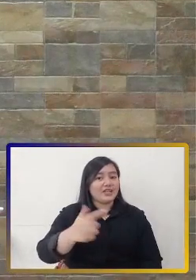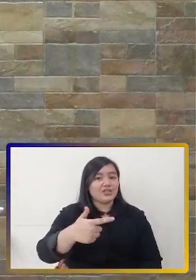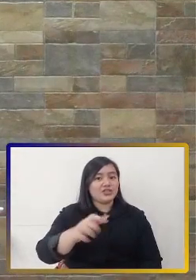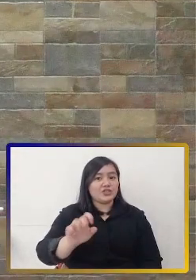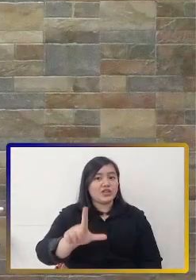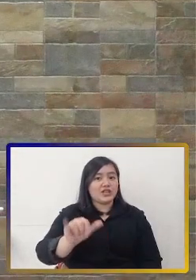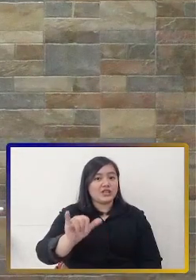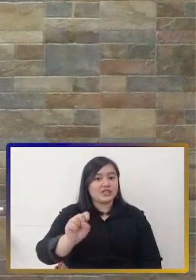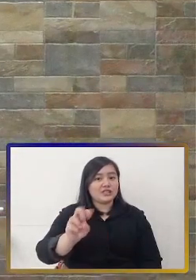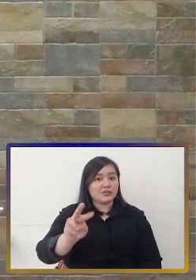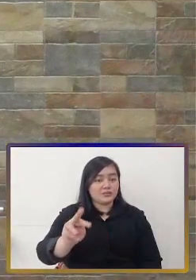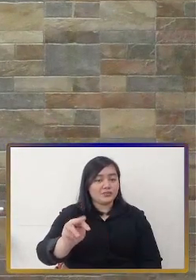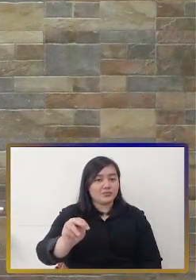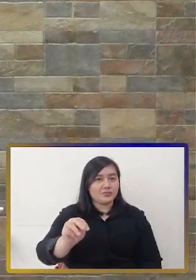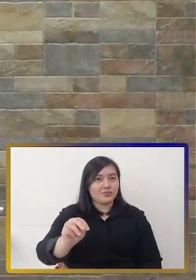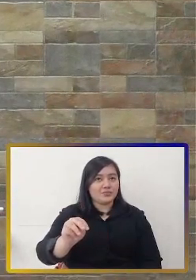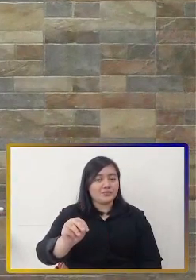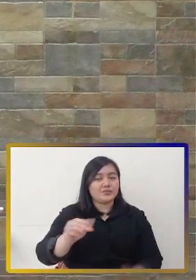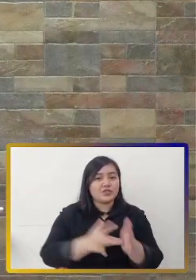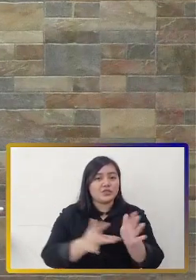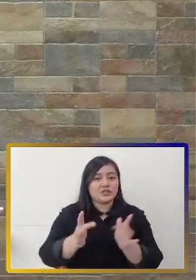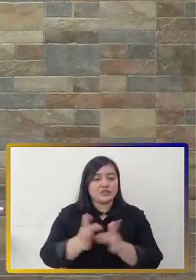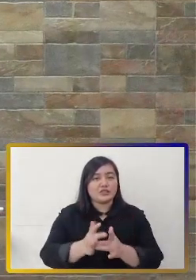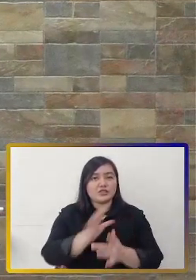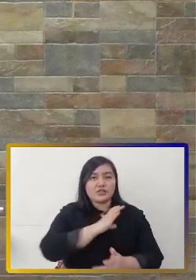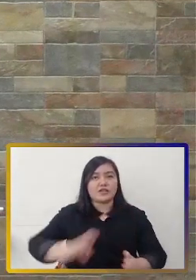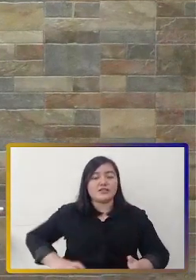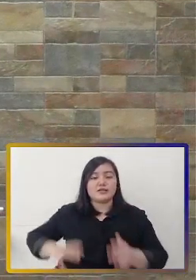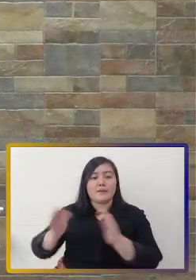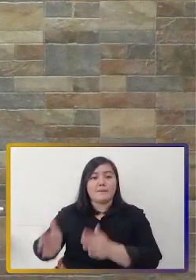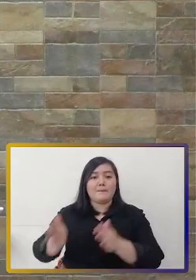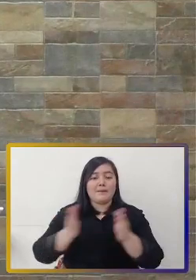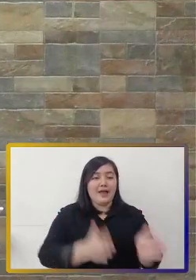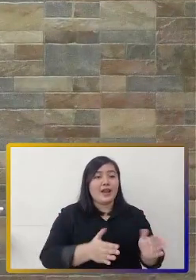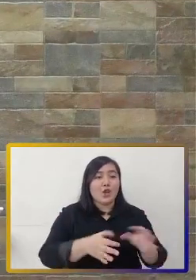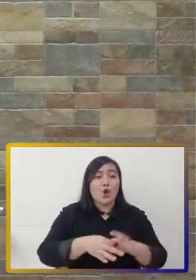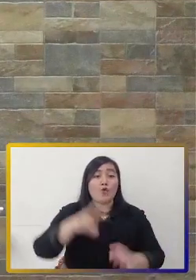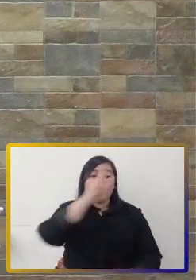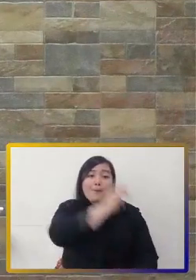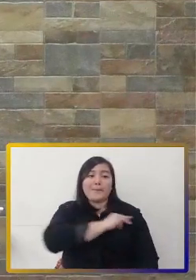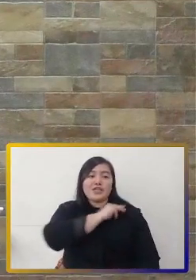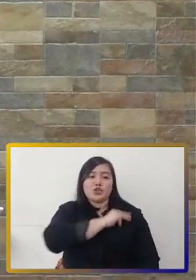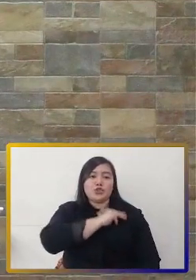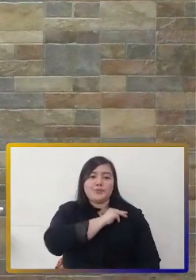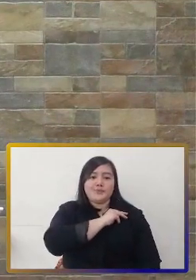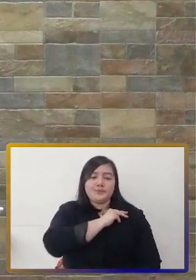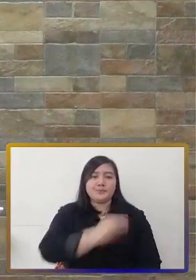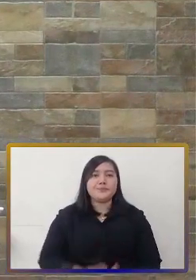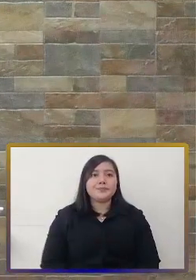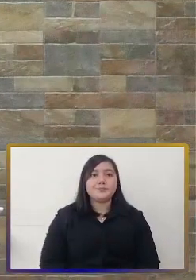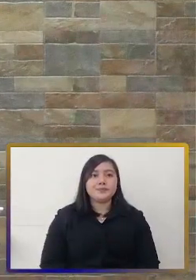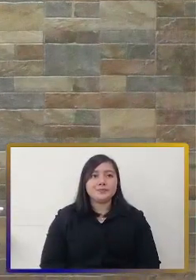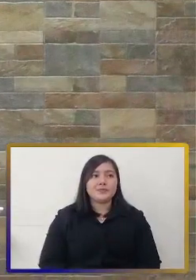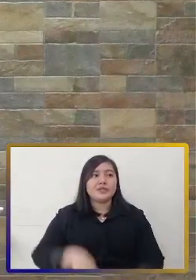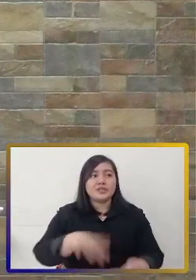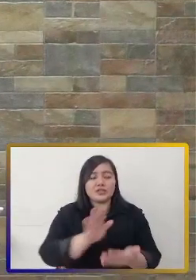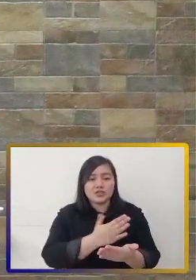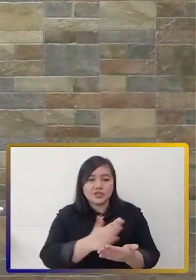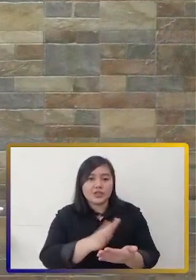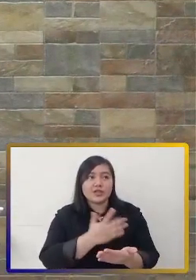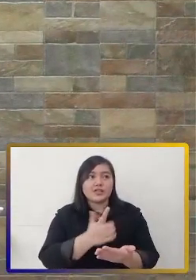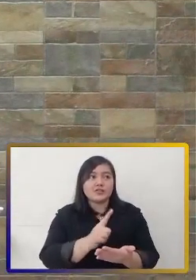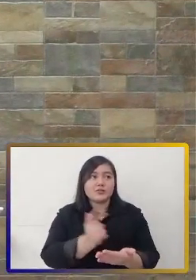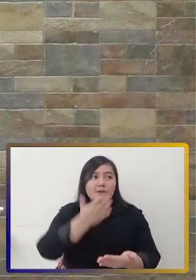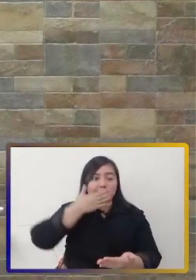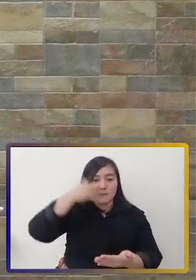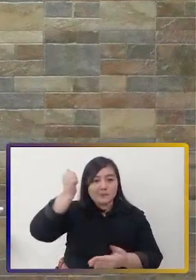mission plan ng Panginoong Hesukristo or His plan of evangelism or evangelization, makikita po natin